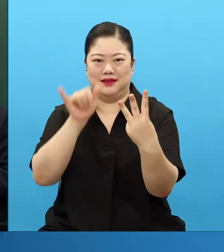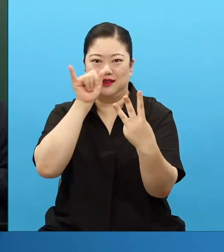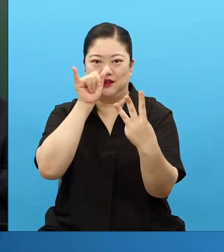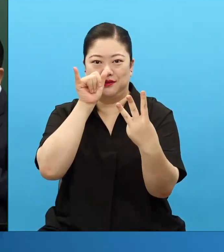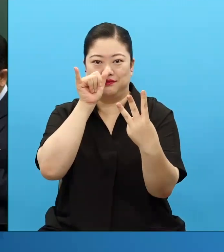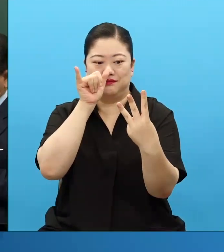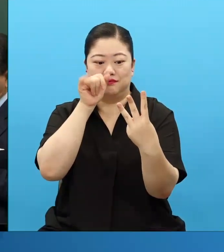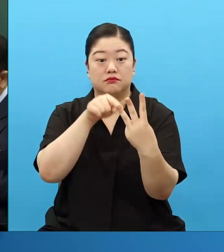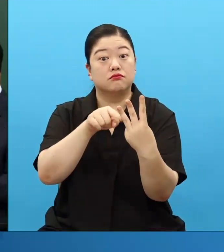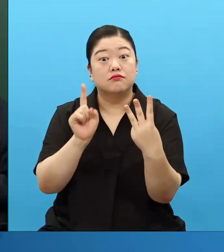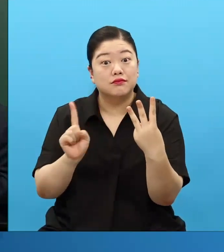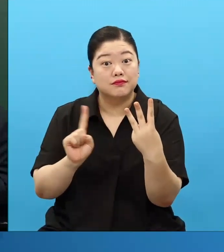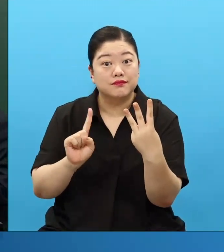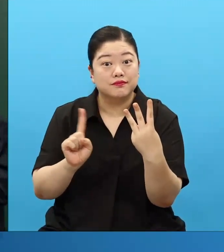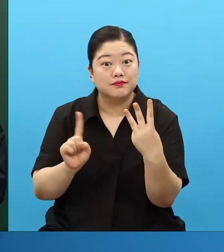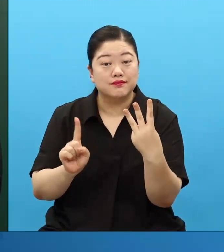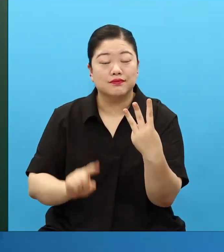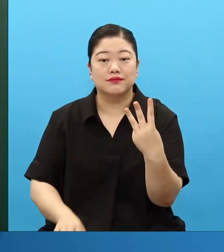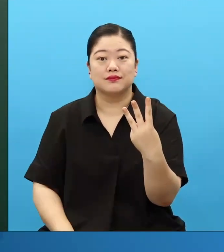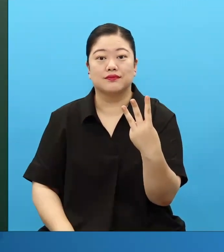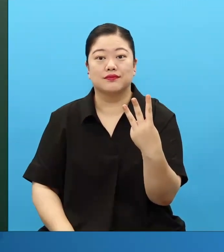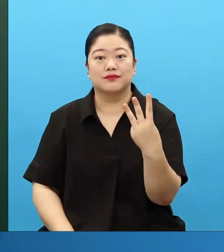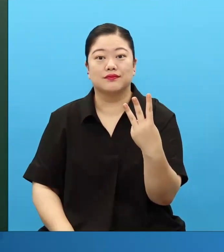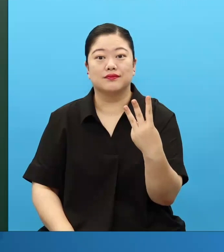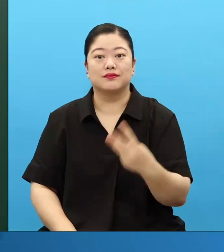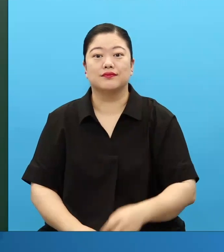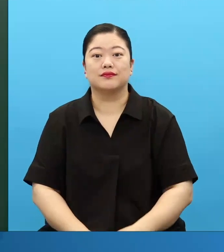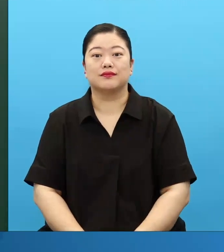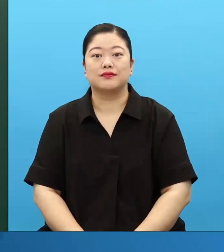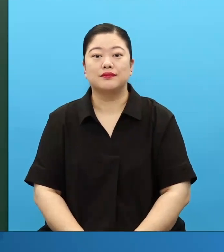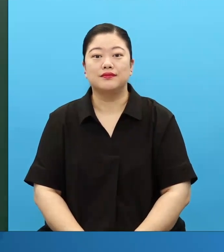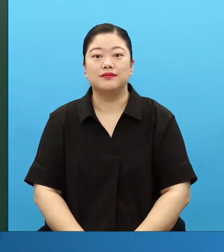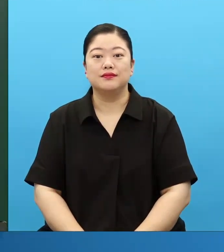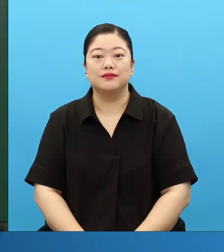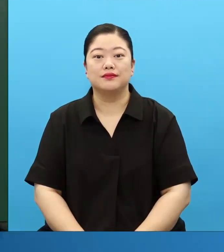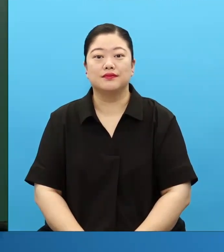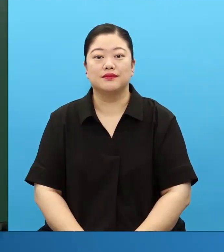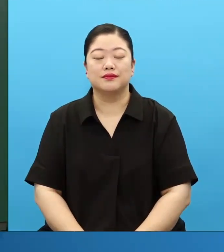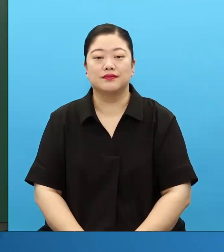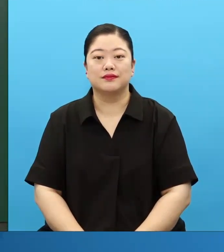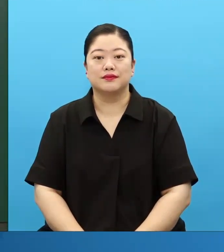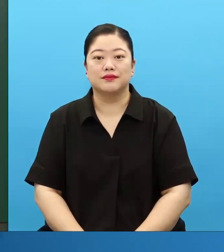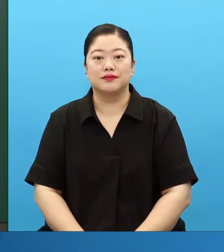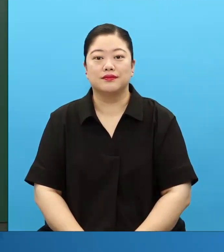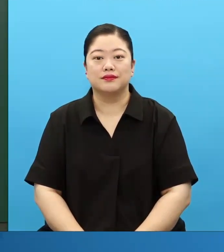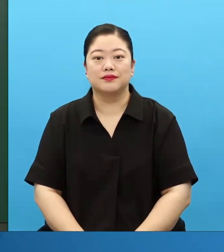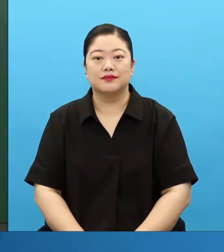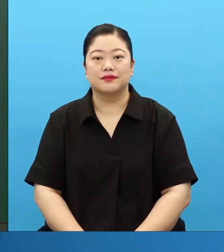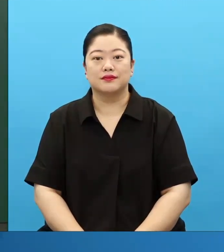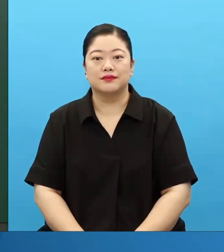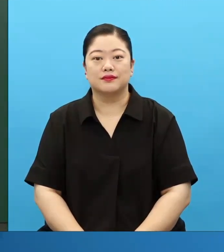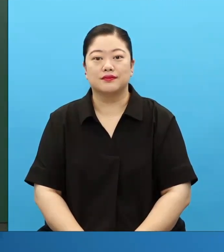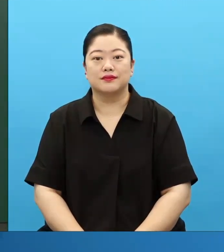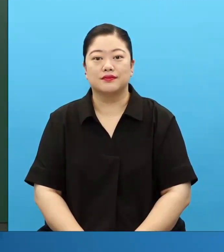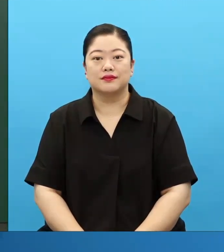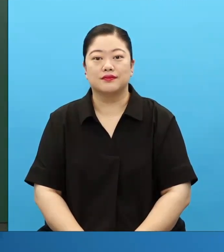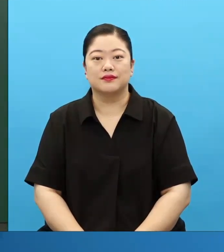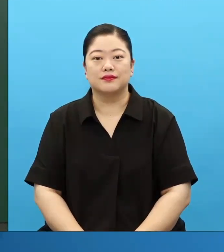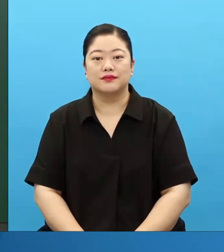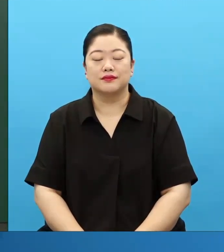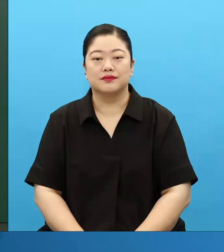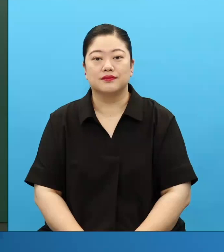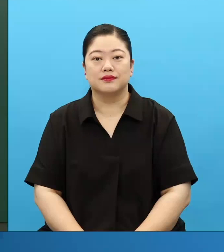to crumble. 참 그 영도에 처음 들어가니까 뭐 첫째 너무 가난하잖아요. 동네가 가난해요. Then when I first went to Yeongdo, I was very poor. The